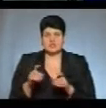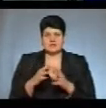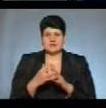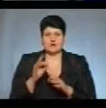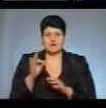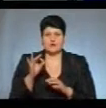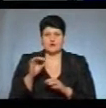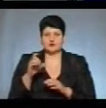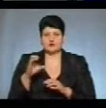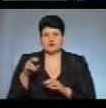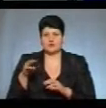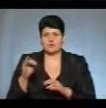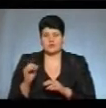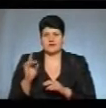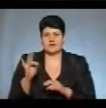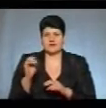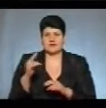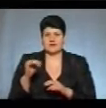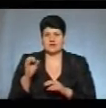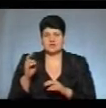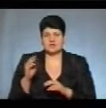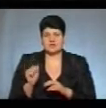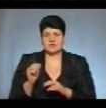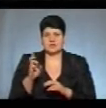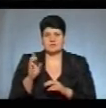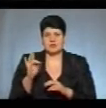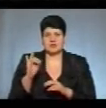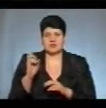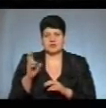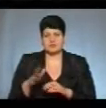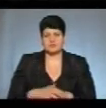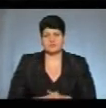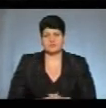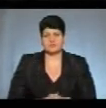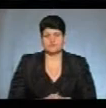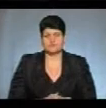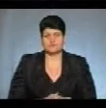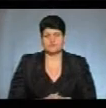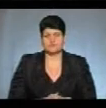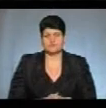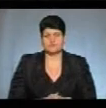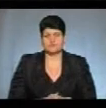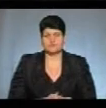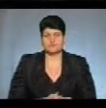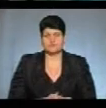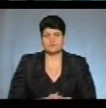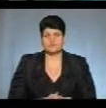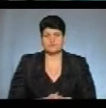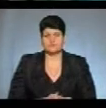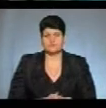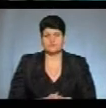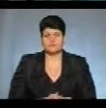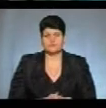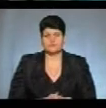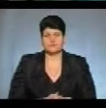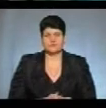Ростоки Кременецького району, Радошівка і Бриків Шумського району. цифри такого. А